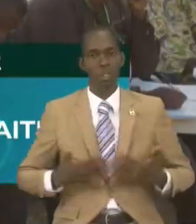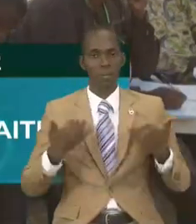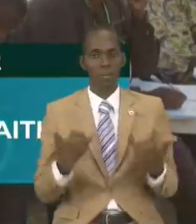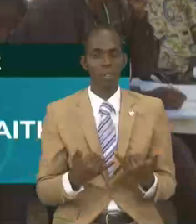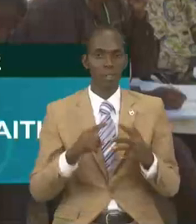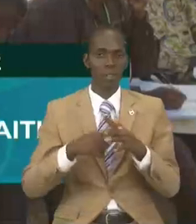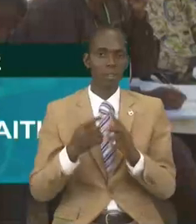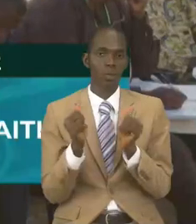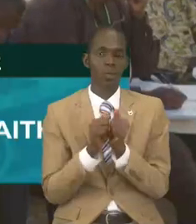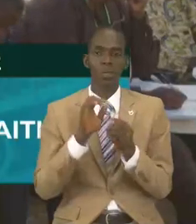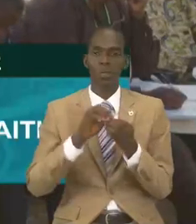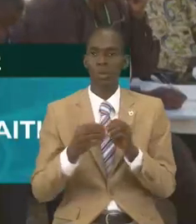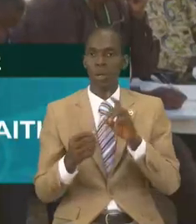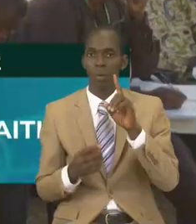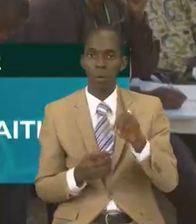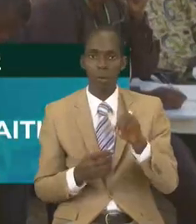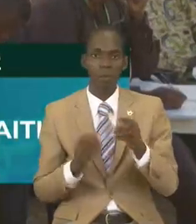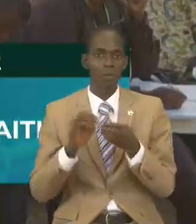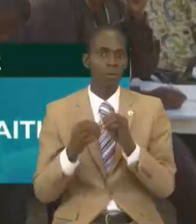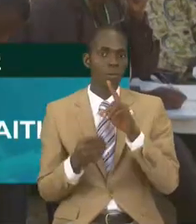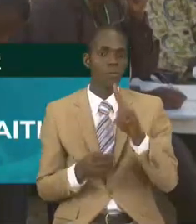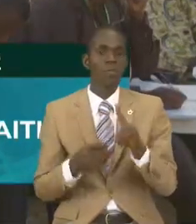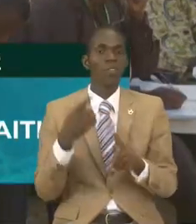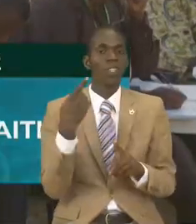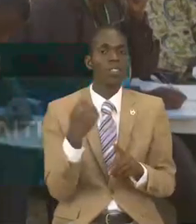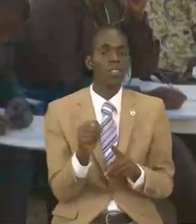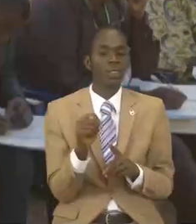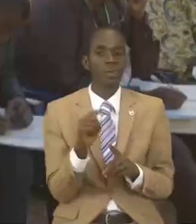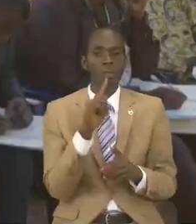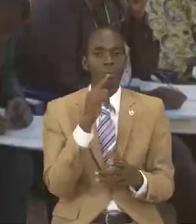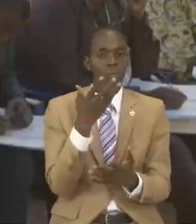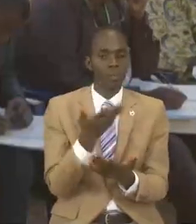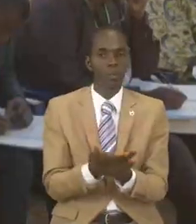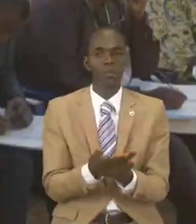premier élément, la conversion éprouvée